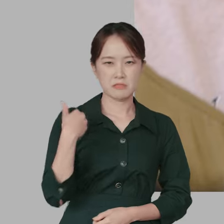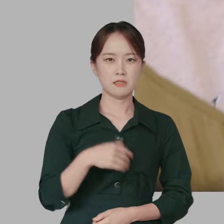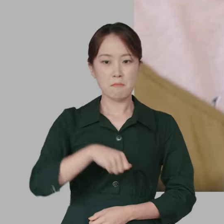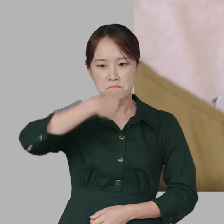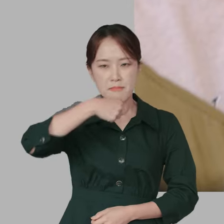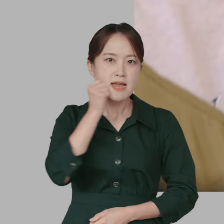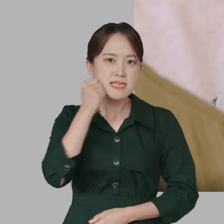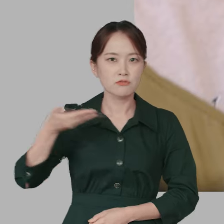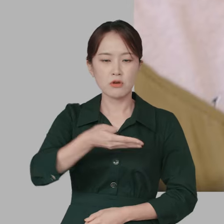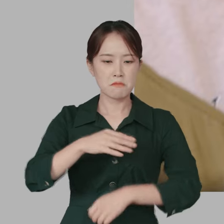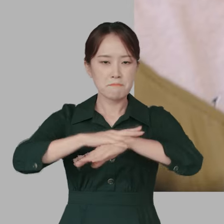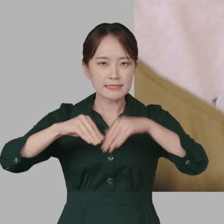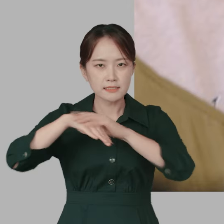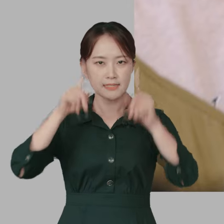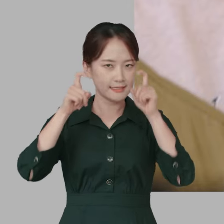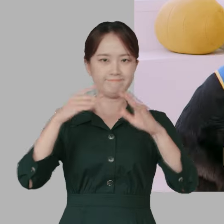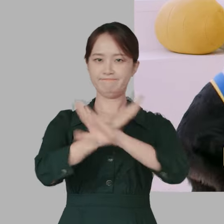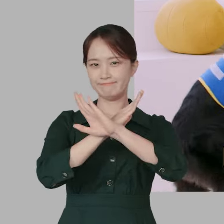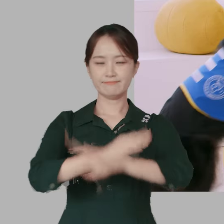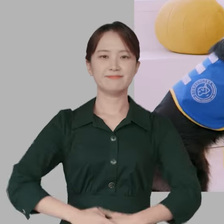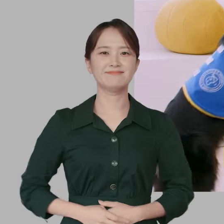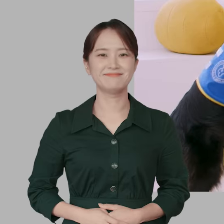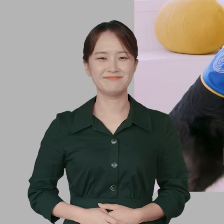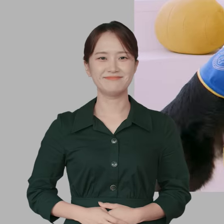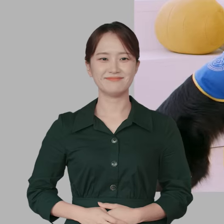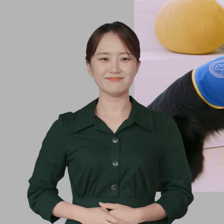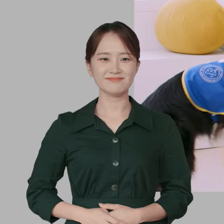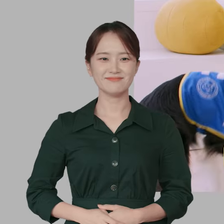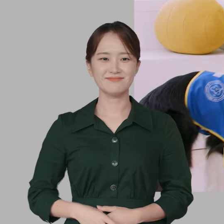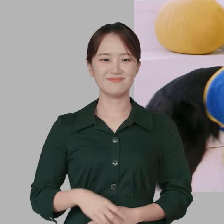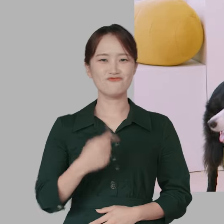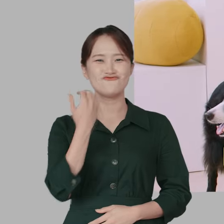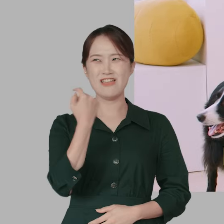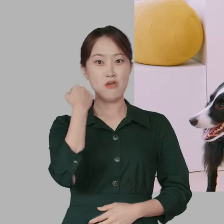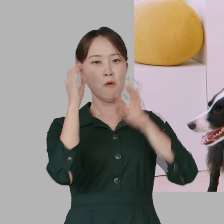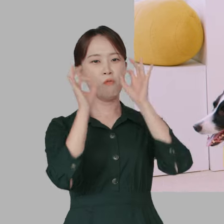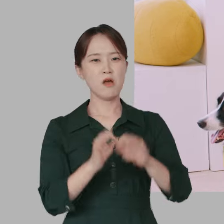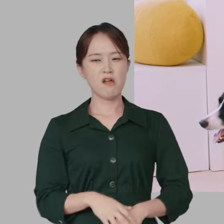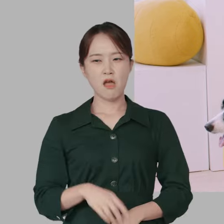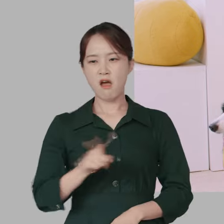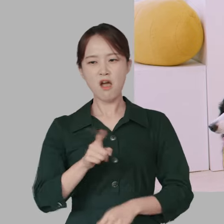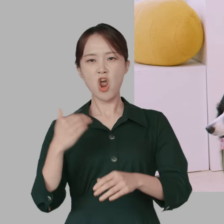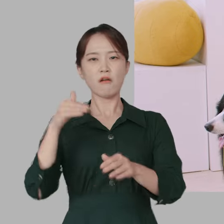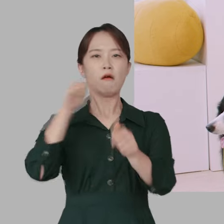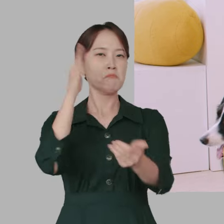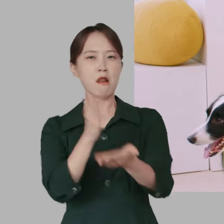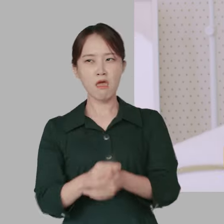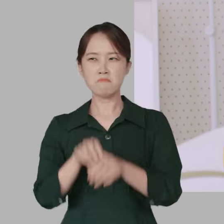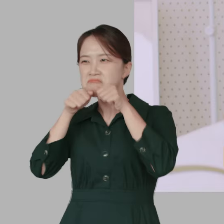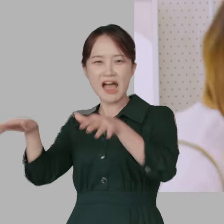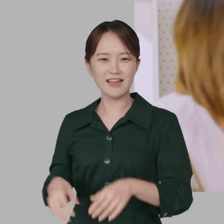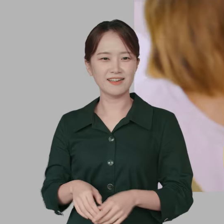만지기 사진찍기 금지 그럼 이제 뒤에서 이거 보시고 아무것도 하지 말래 막 이렇게